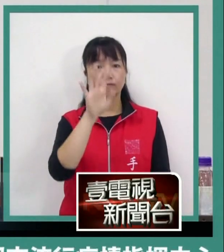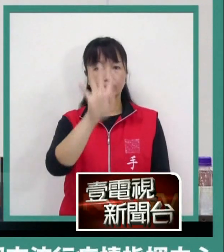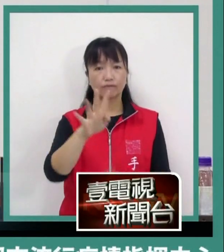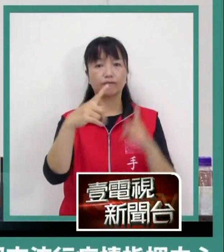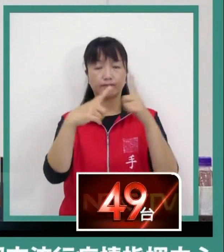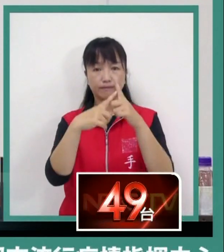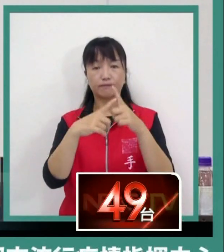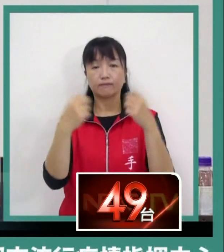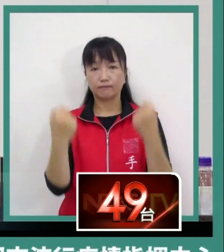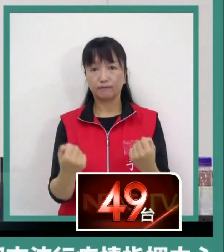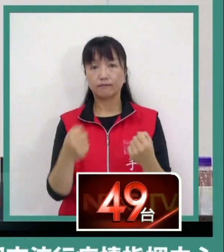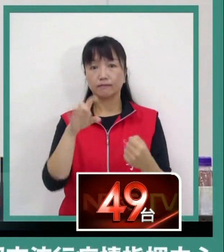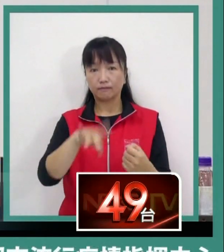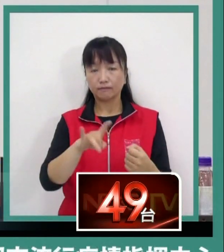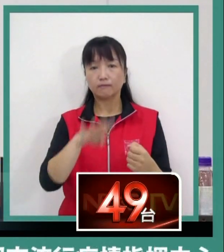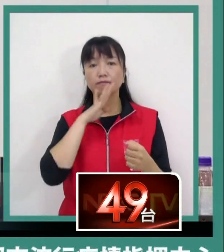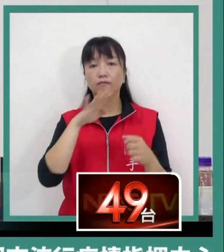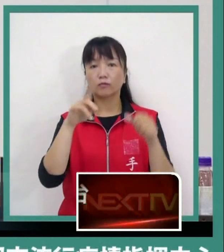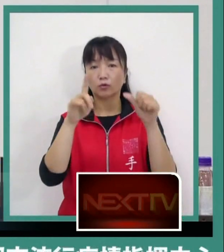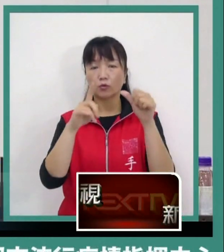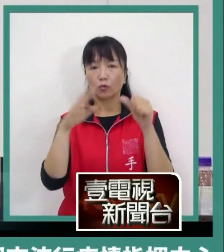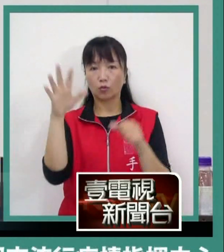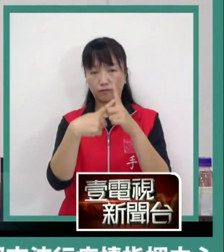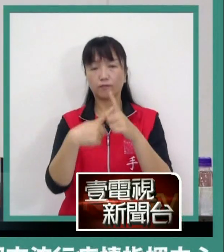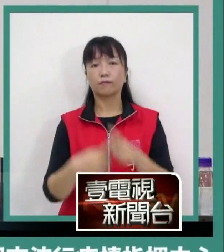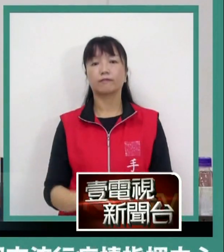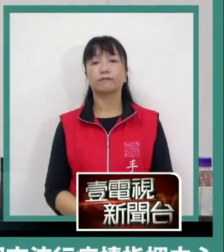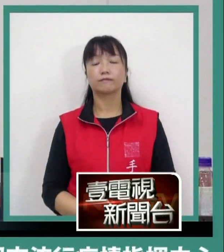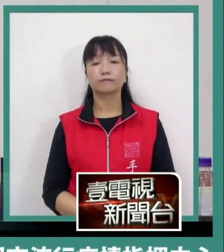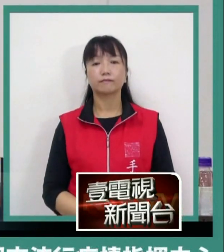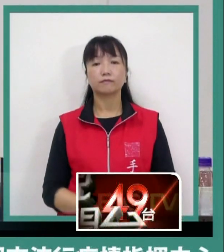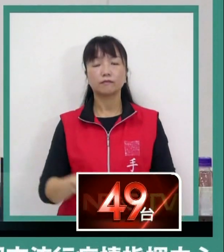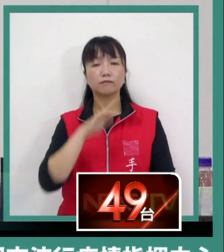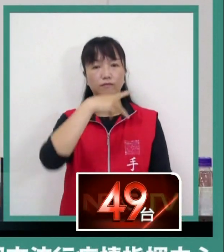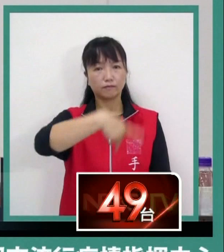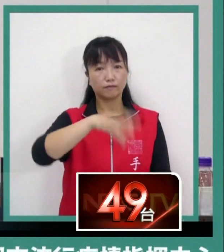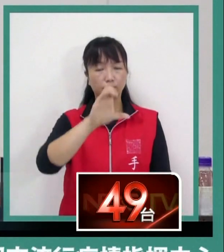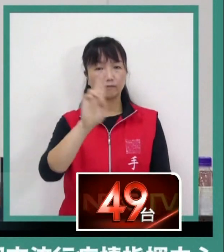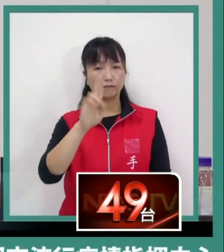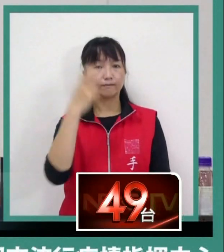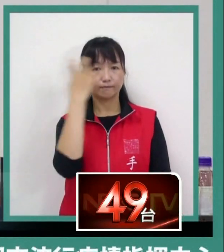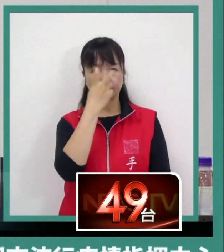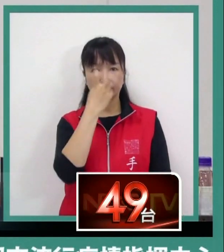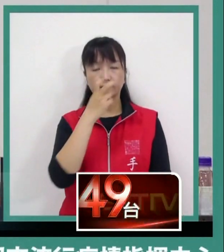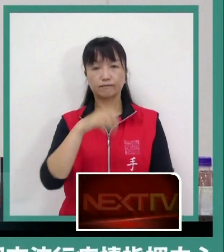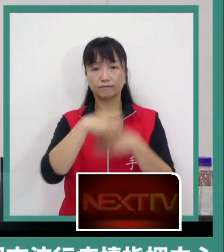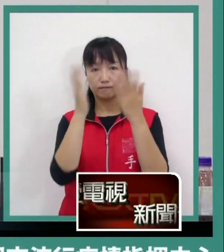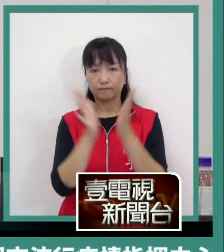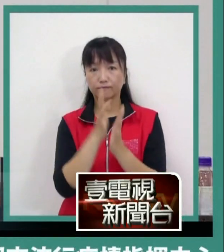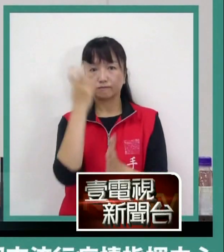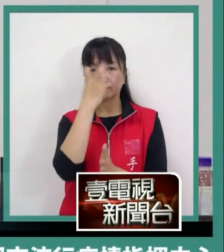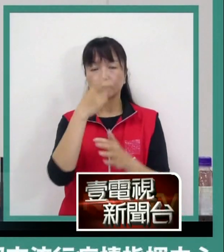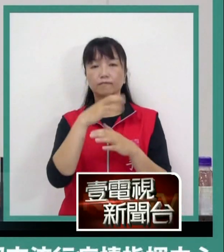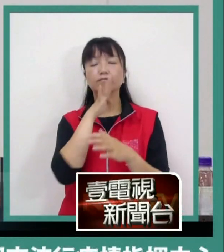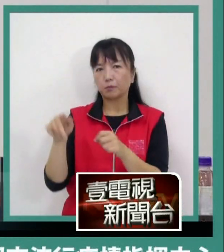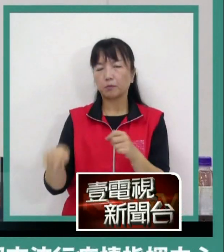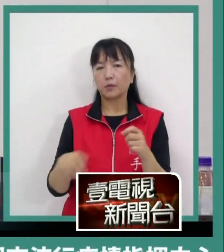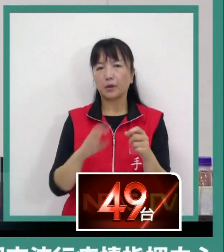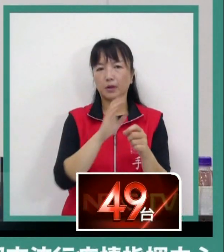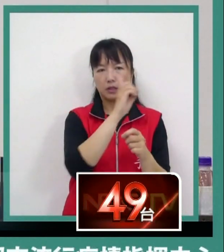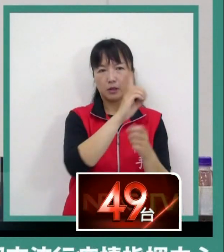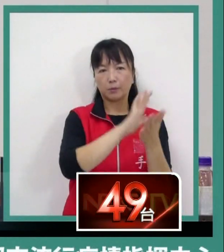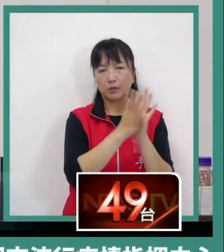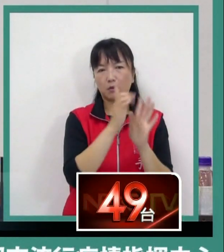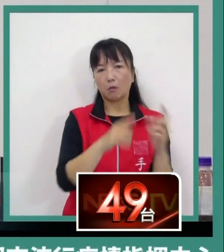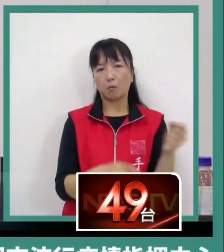374位在5个集中检疫所 PCR 的检测。那结果也是全部都是阴性，也因